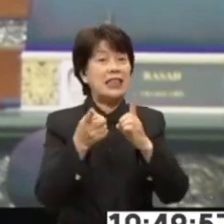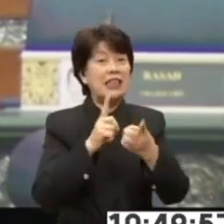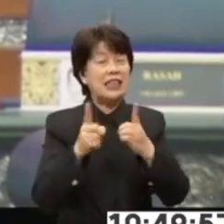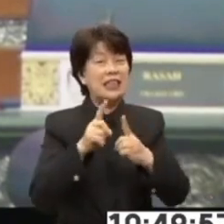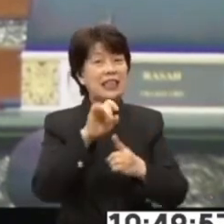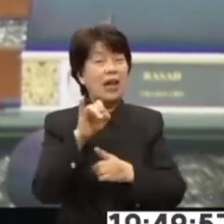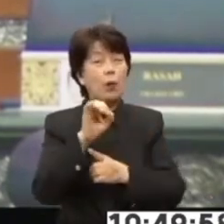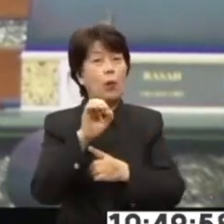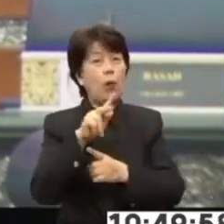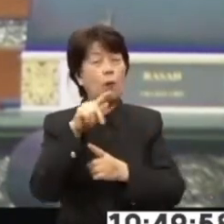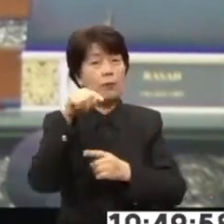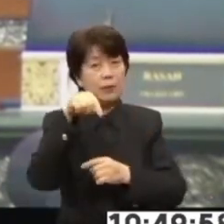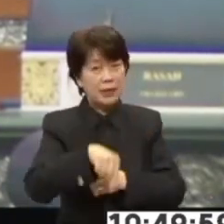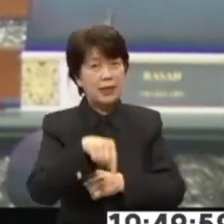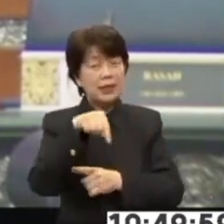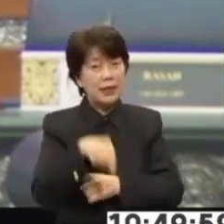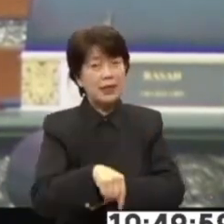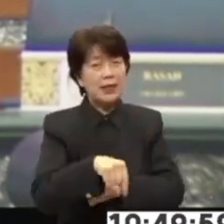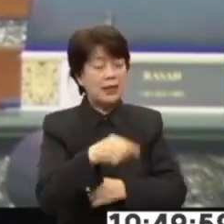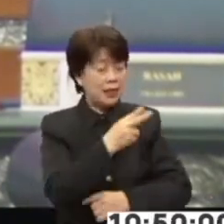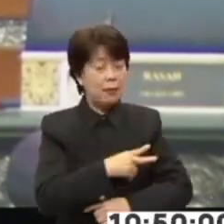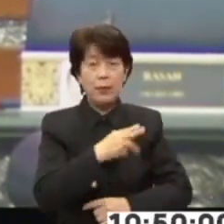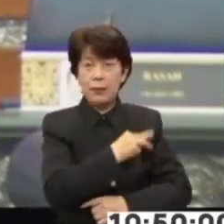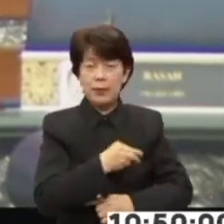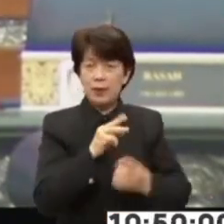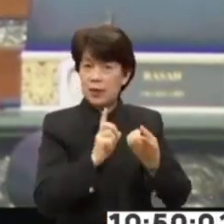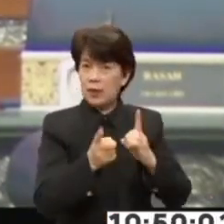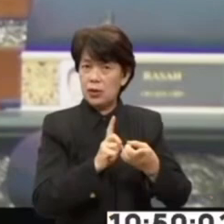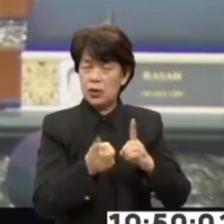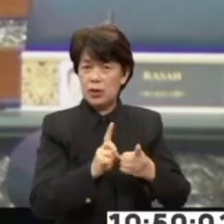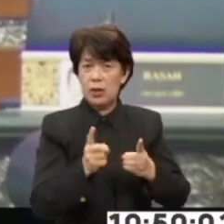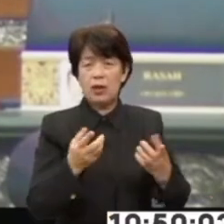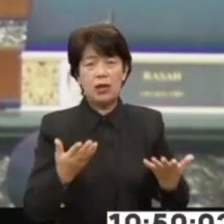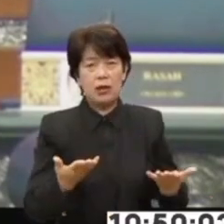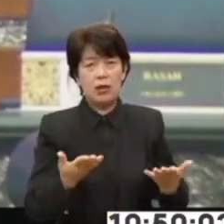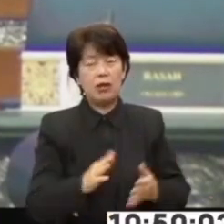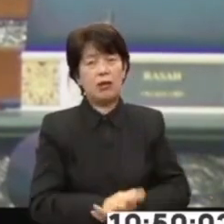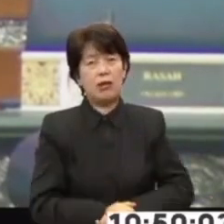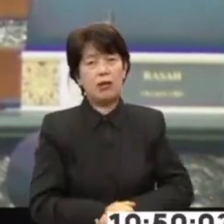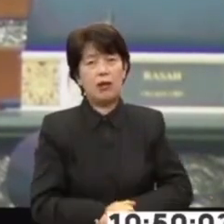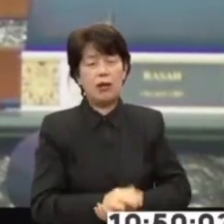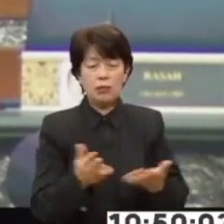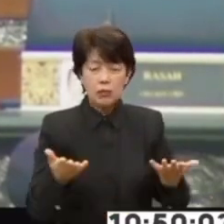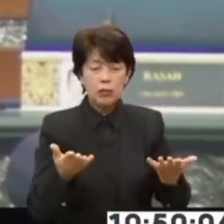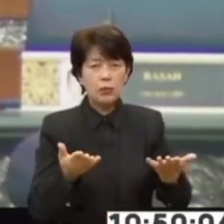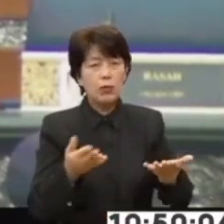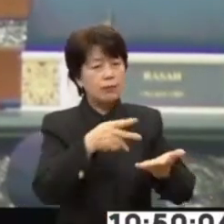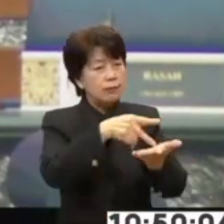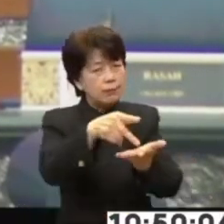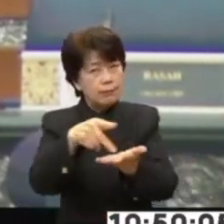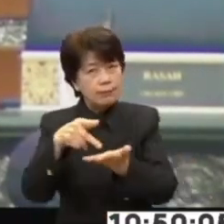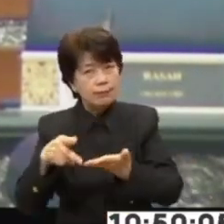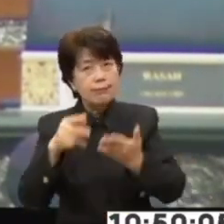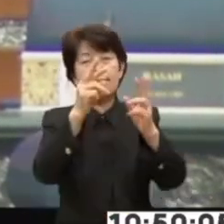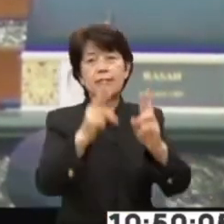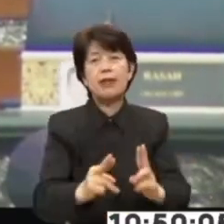ini diiunikas dan digit Pemban ryat dan